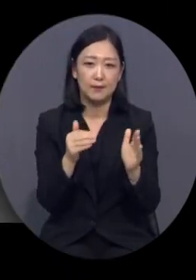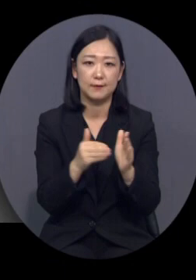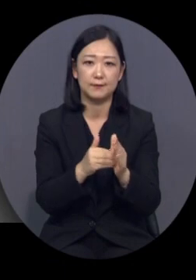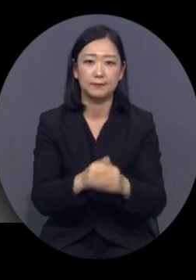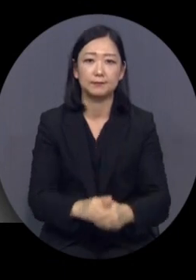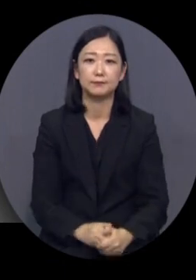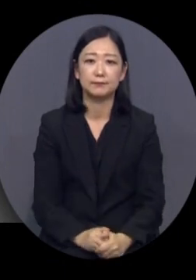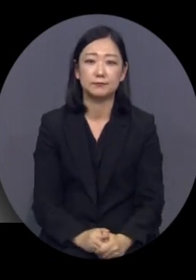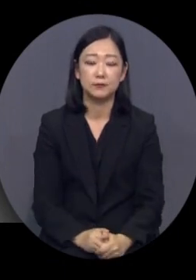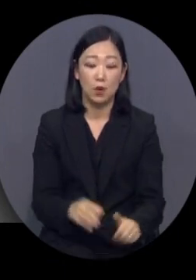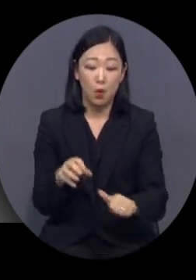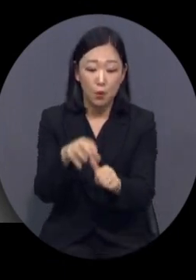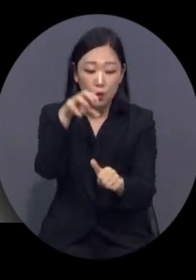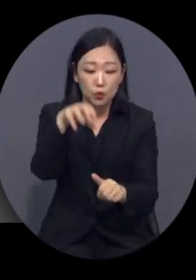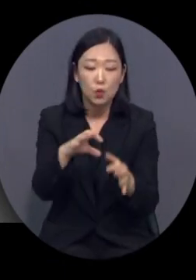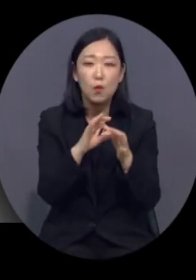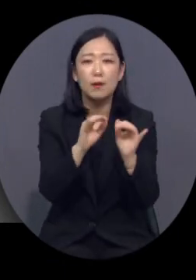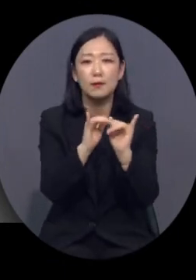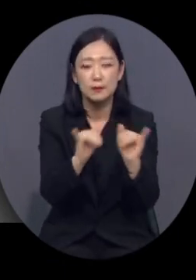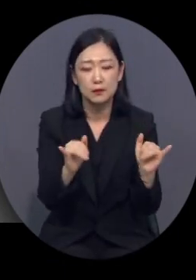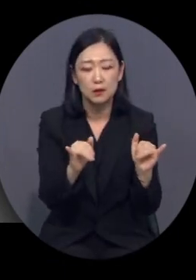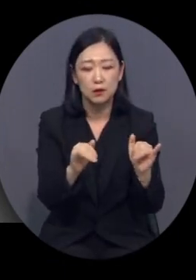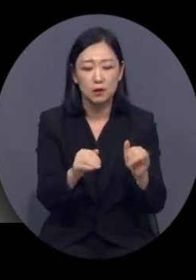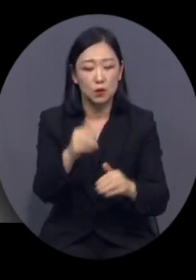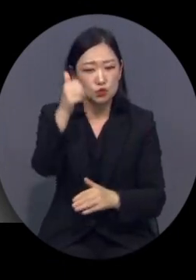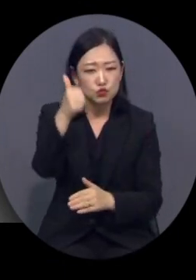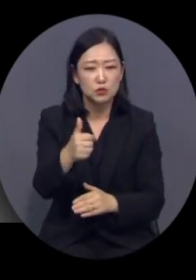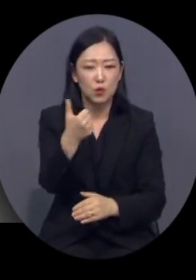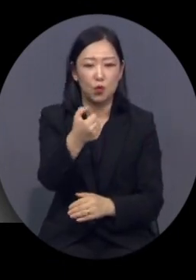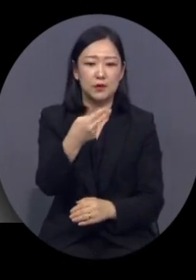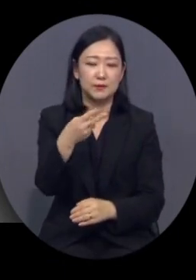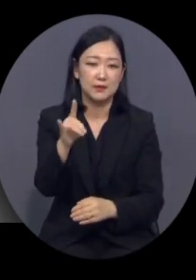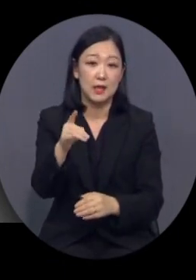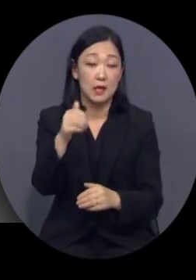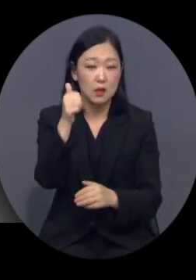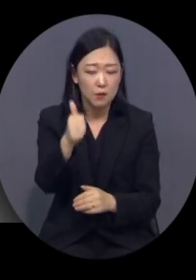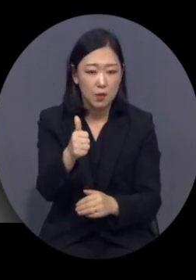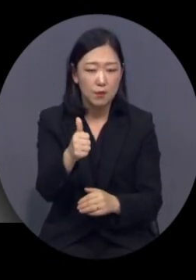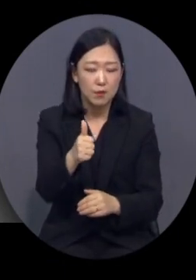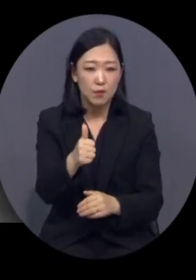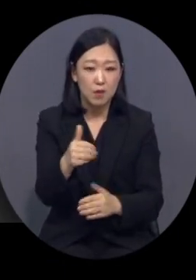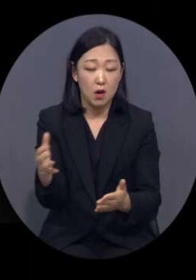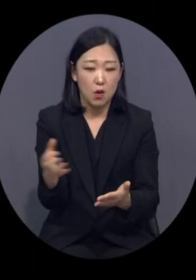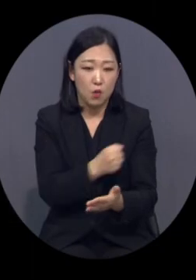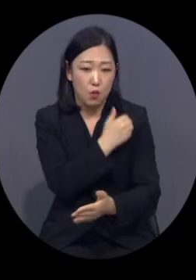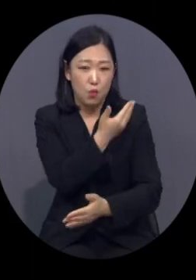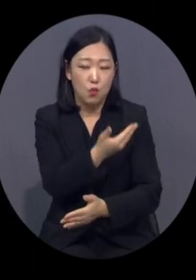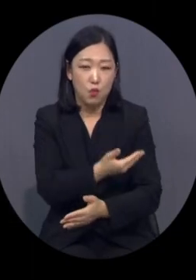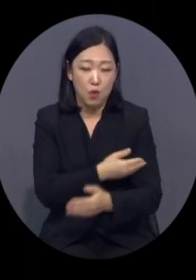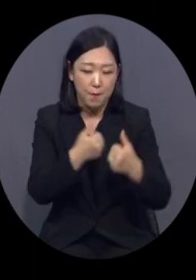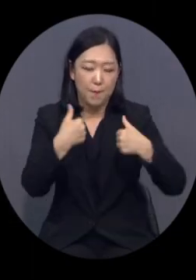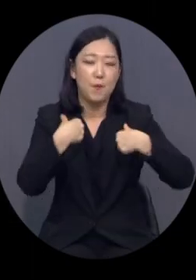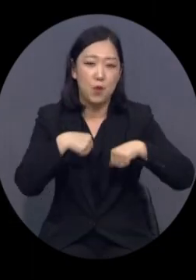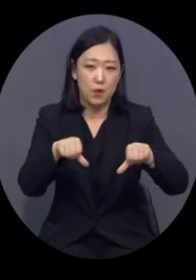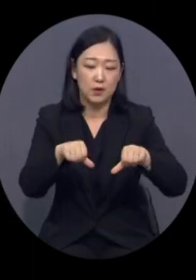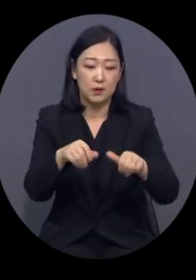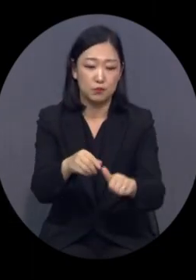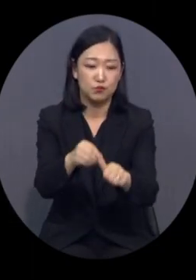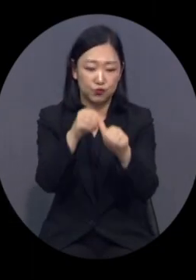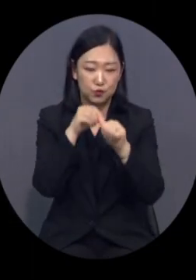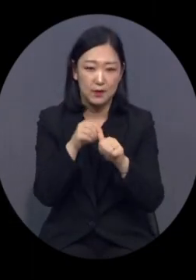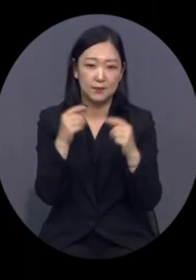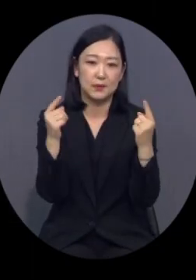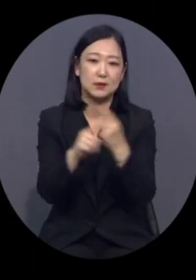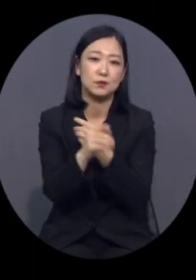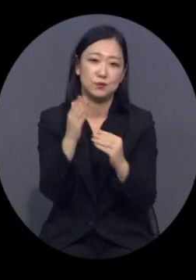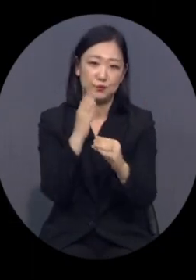밝혔습니다 보호소 관계자들은 주인인 50대 남성으로부터 소유권 포기 각설을 받고 구조견을 치료하고